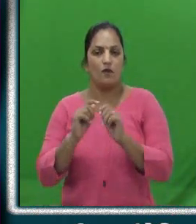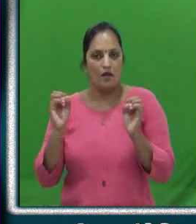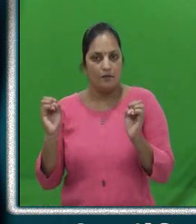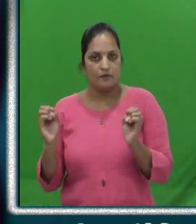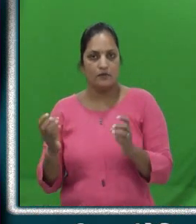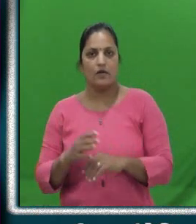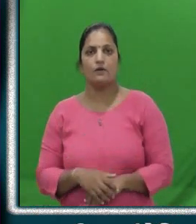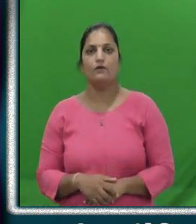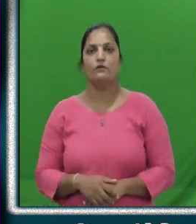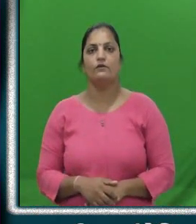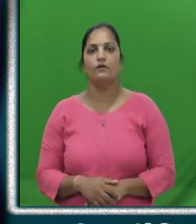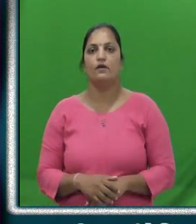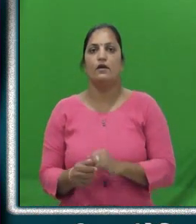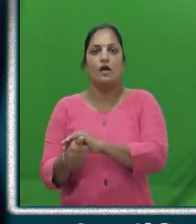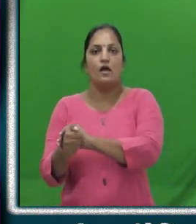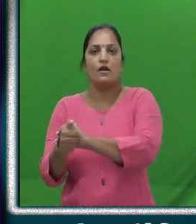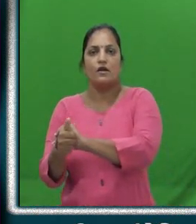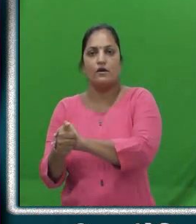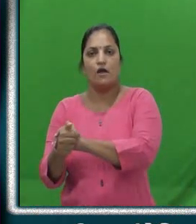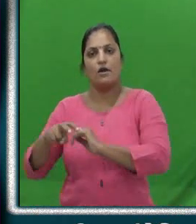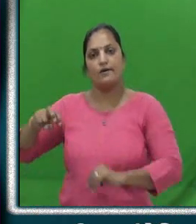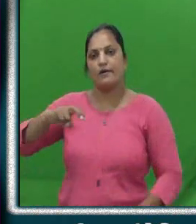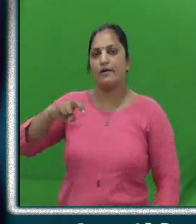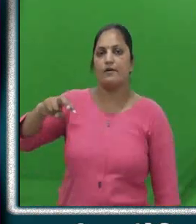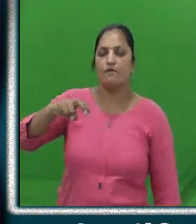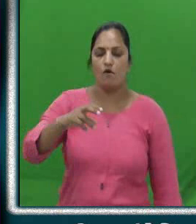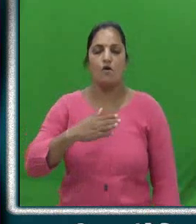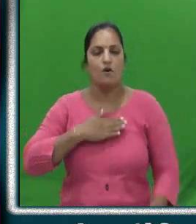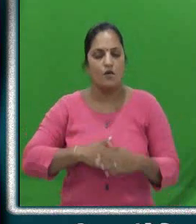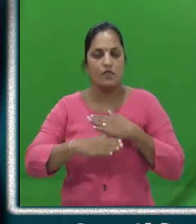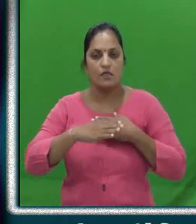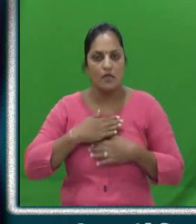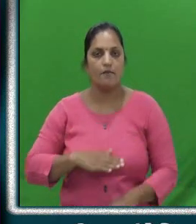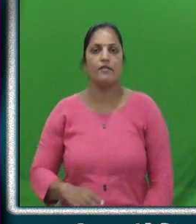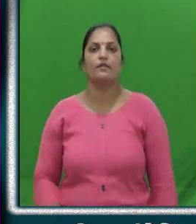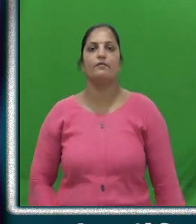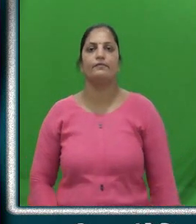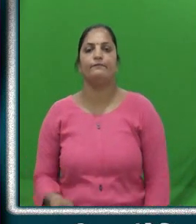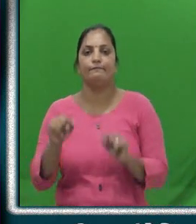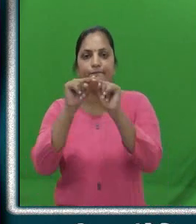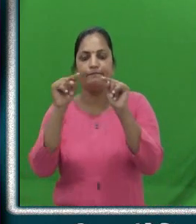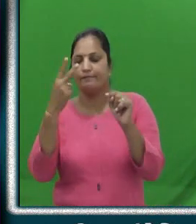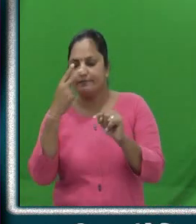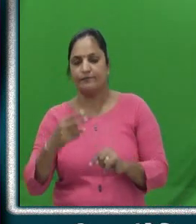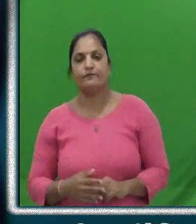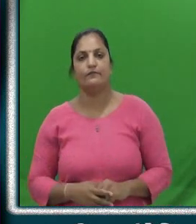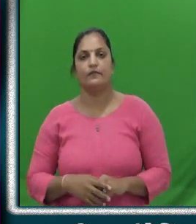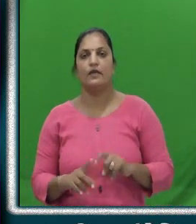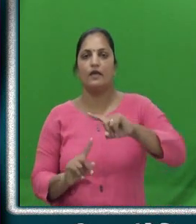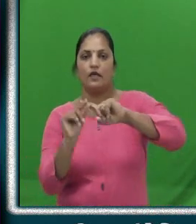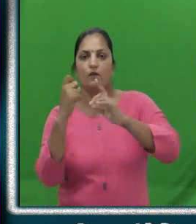કેમ્પેન, જવાબ શું છે, વિથ ધ ટર્ટલ વોક, જવાબ અહીંયા અંડરલાઈન કર્યો